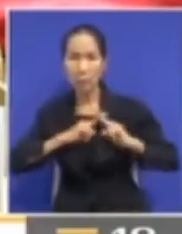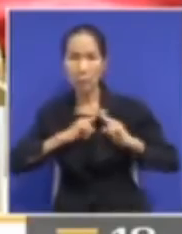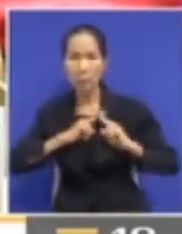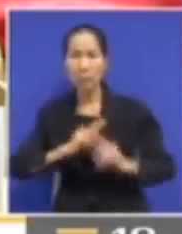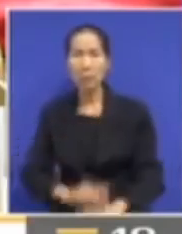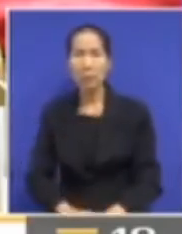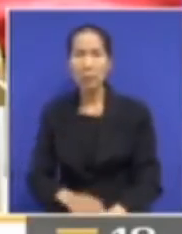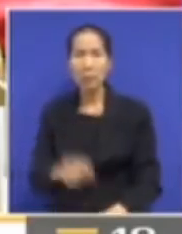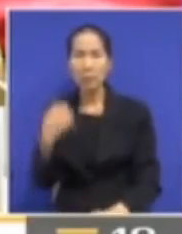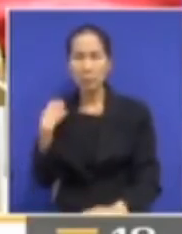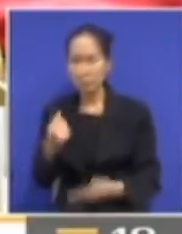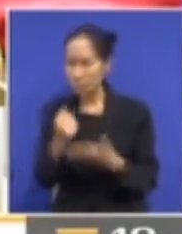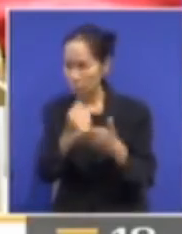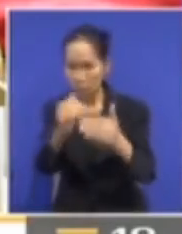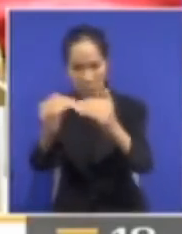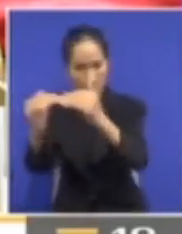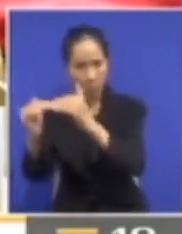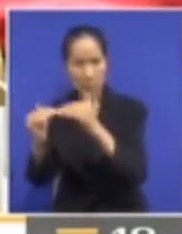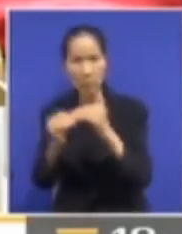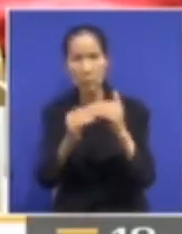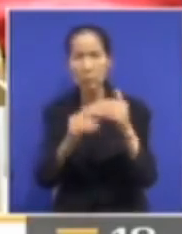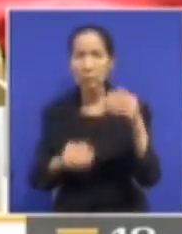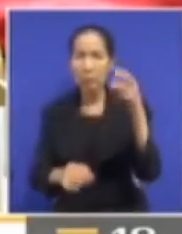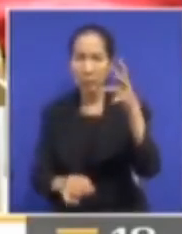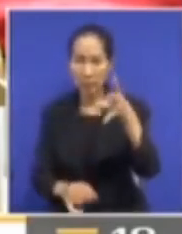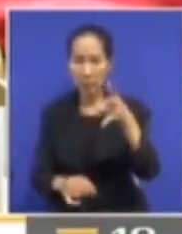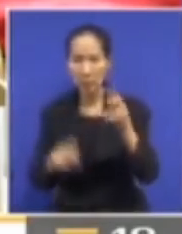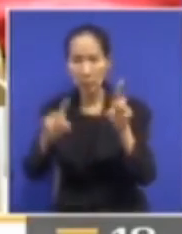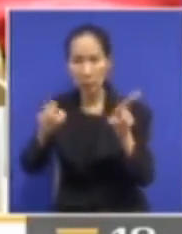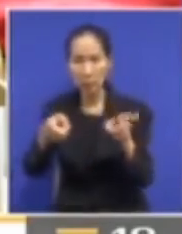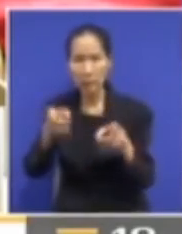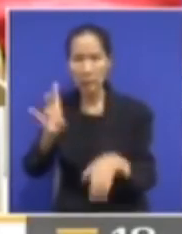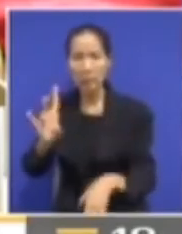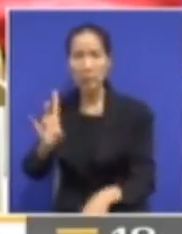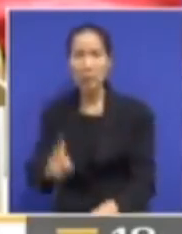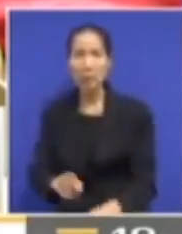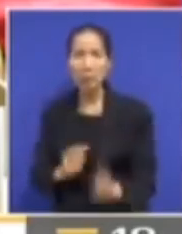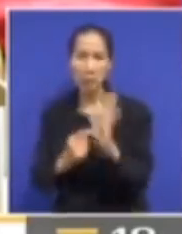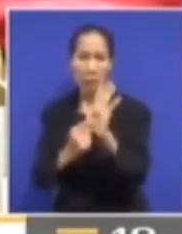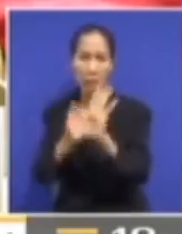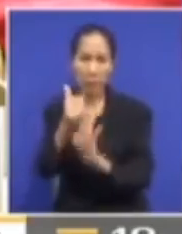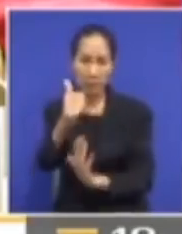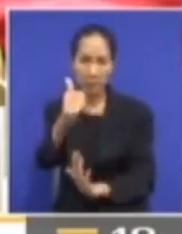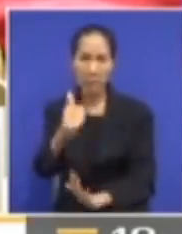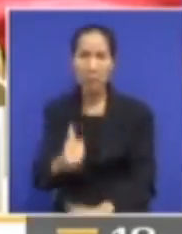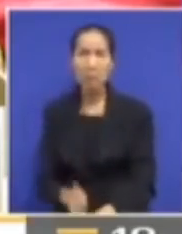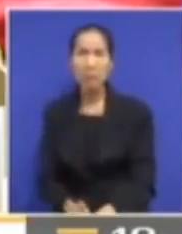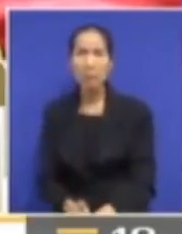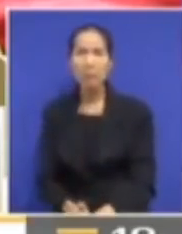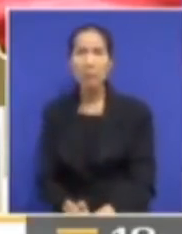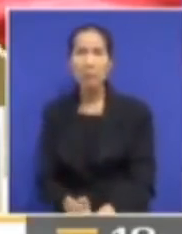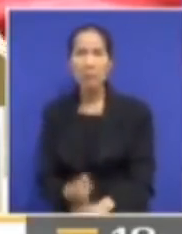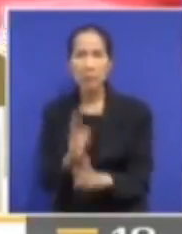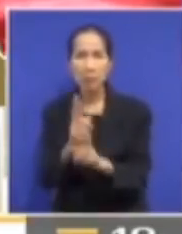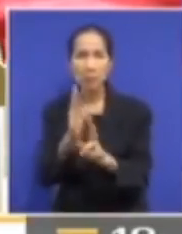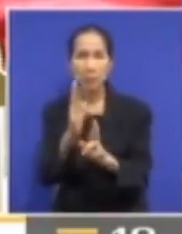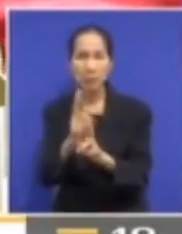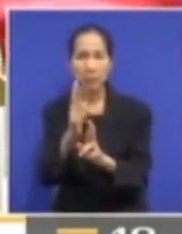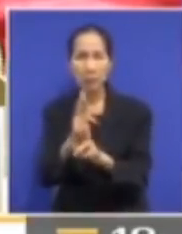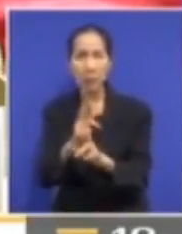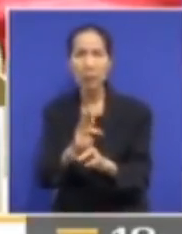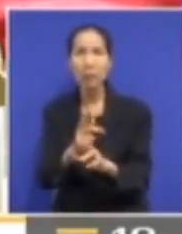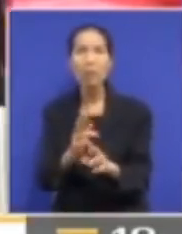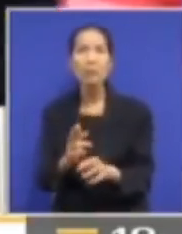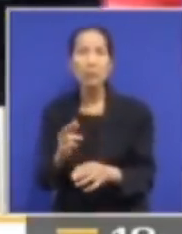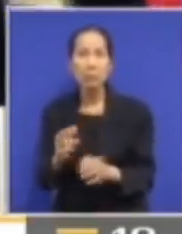ไม่เลือกปฏิบัติและวงเล็บ7นะครับดำรงตนเป็นแบบอย่างที่ดีและรักษาภาพลักษณ์ของทางราชการ